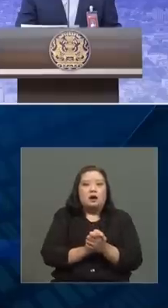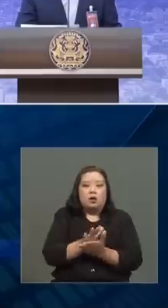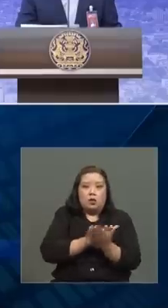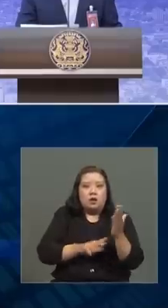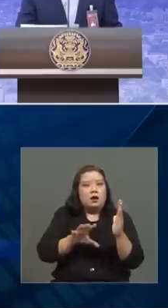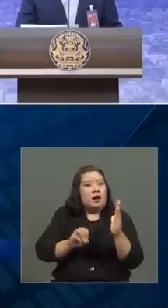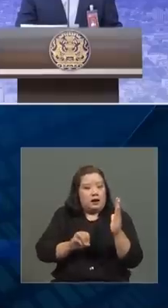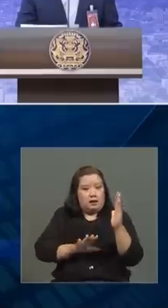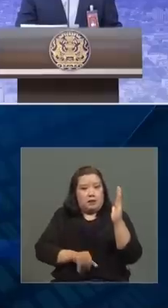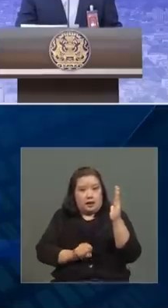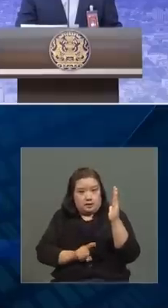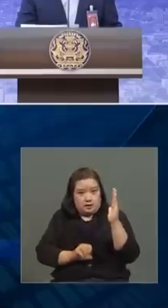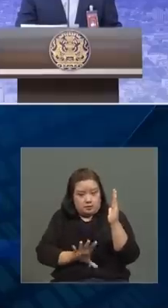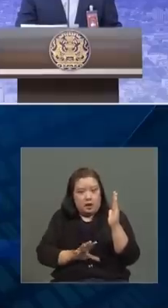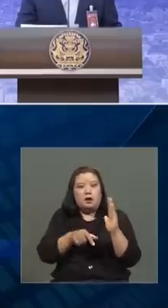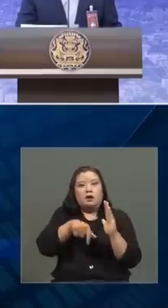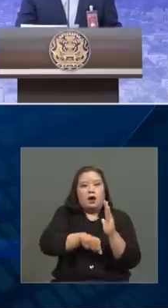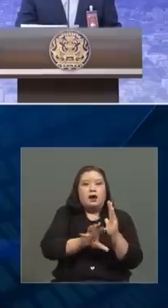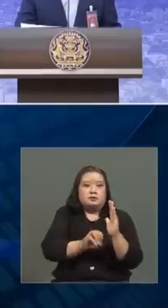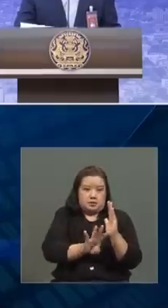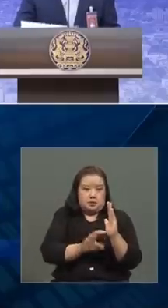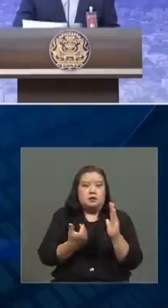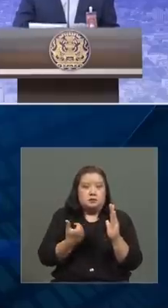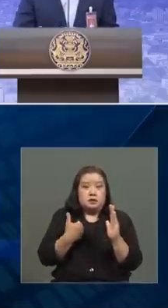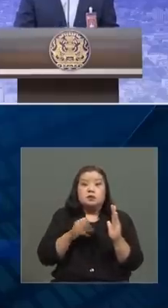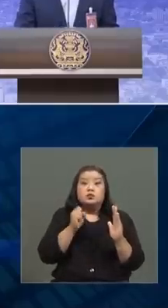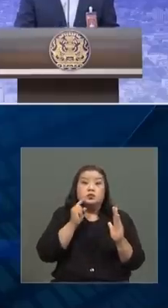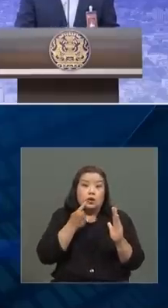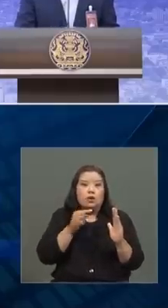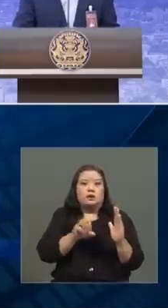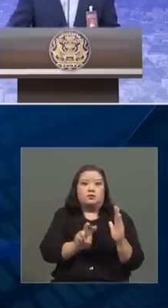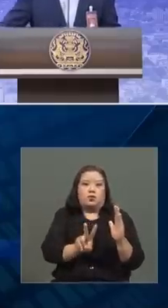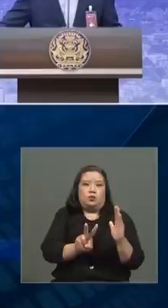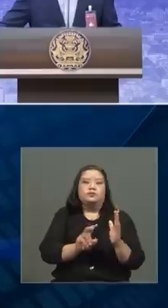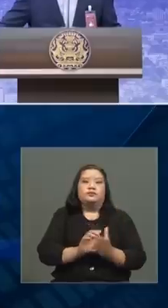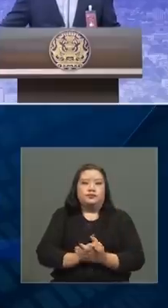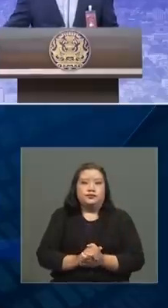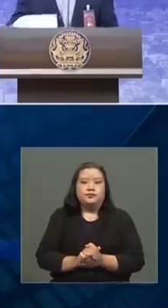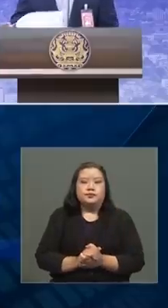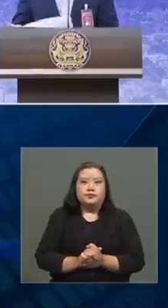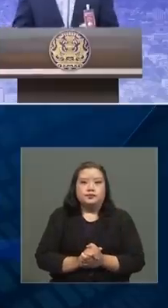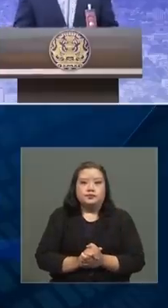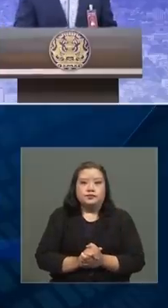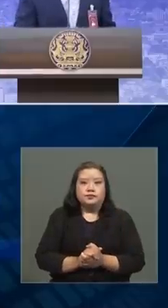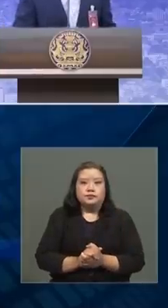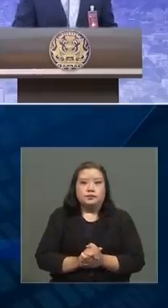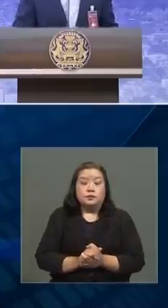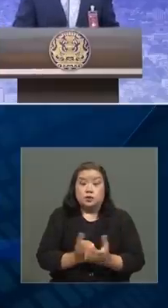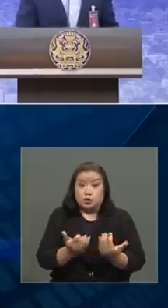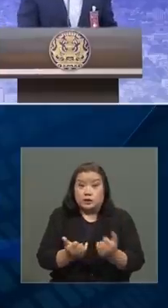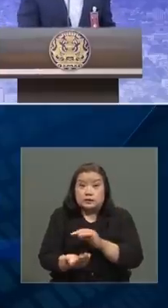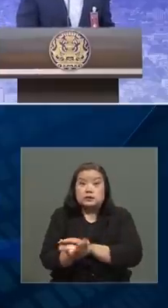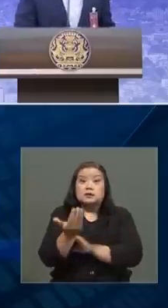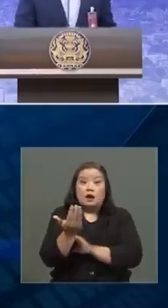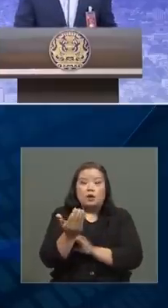54สุราษฎร์ธานี 54และสมุทรสาคร 52ครับครับเช้าวันนี้ก็